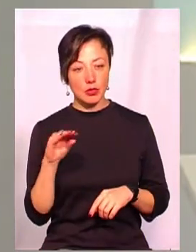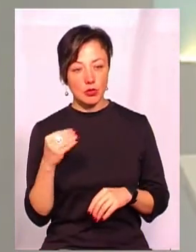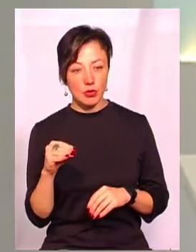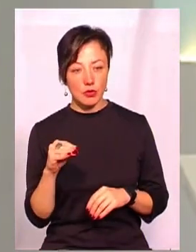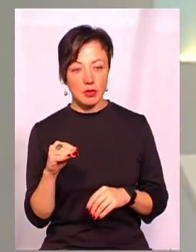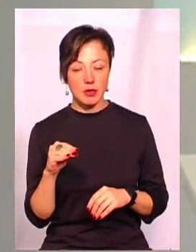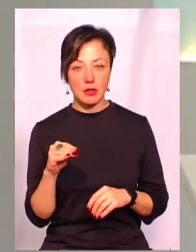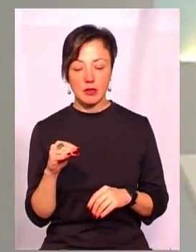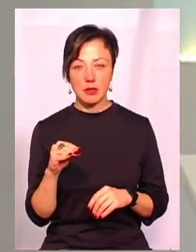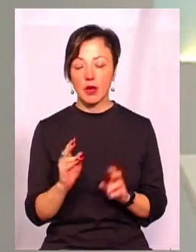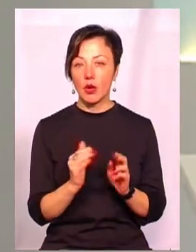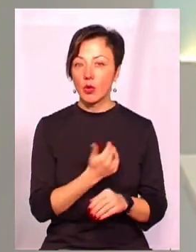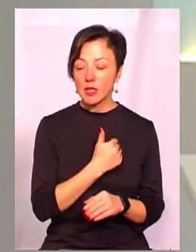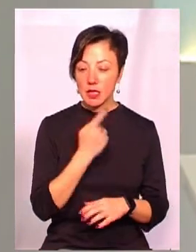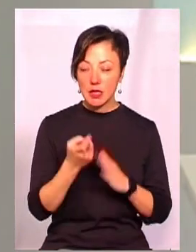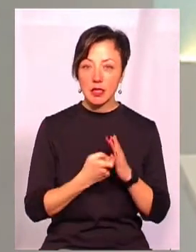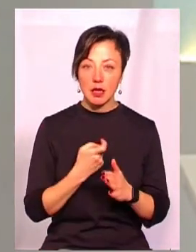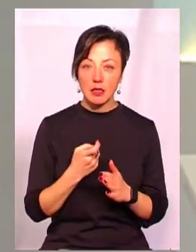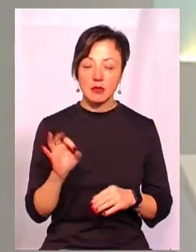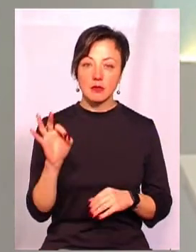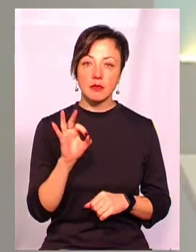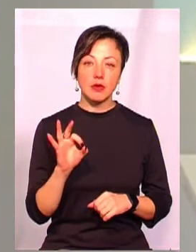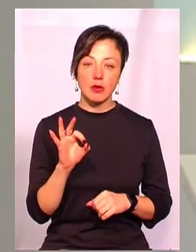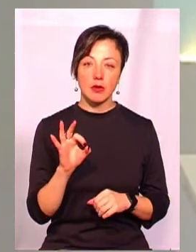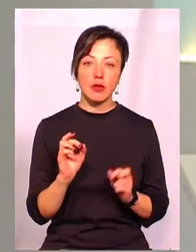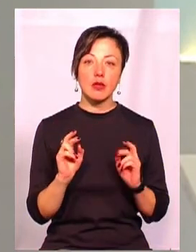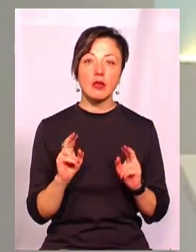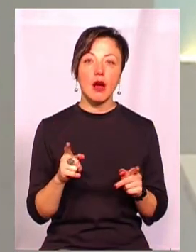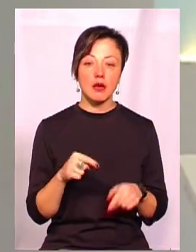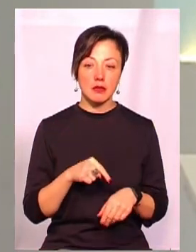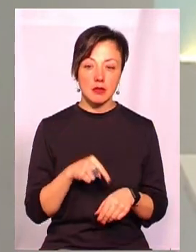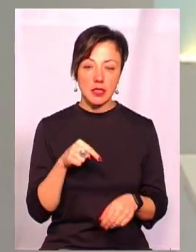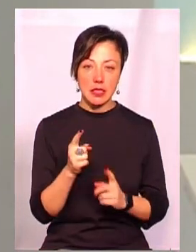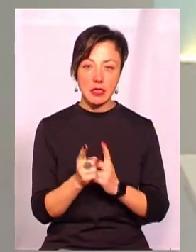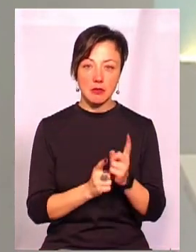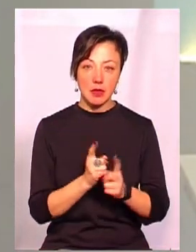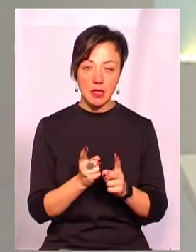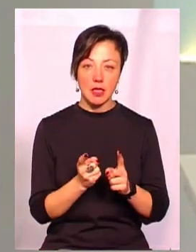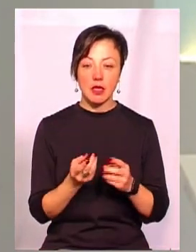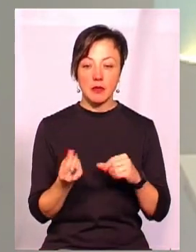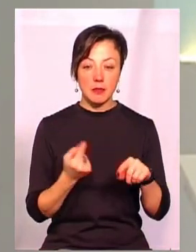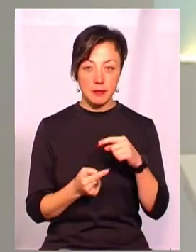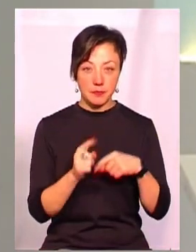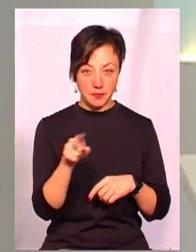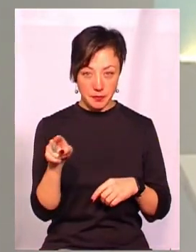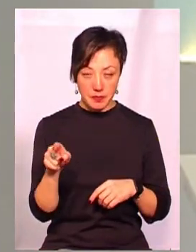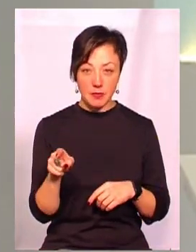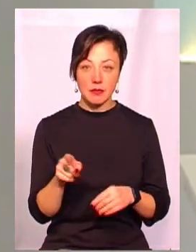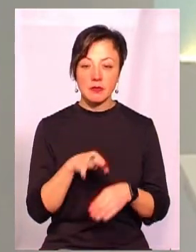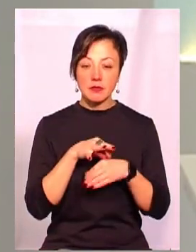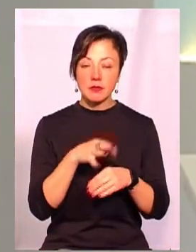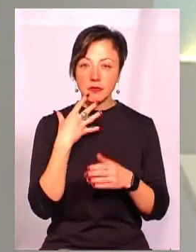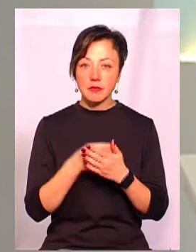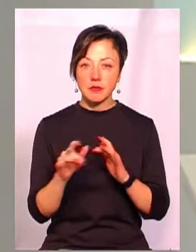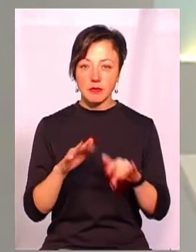1 жовтня. Хотілося б дізнатися, як торкнуться зміни підприємців, які провадять